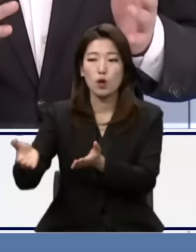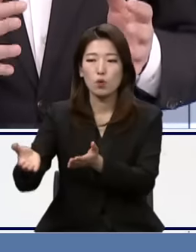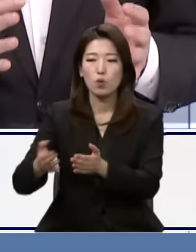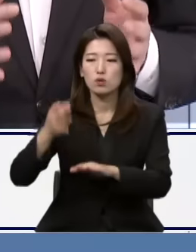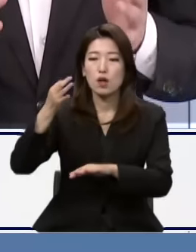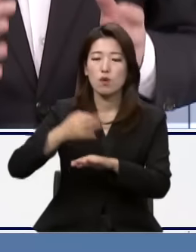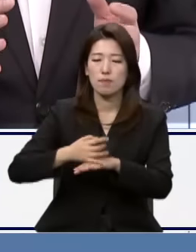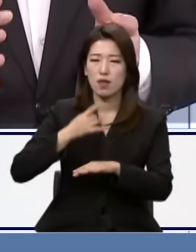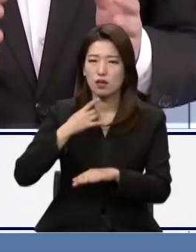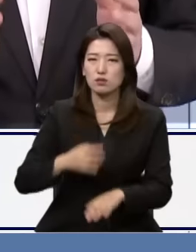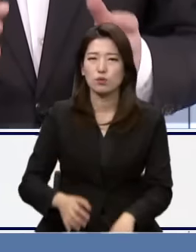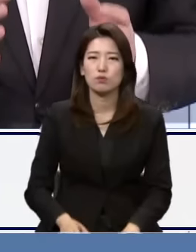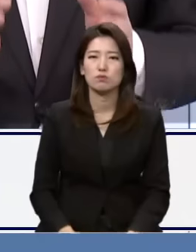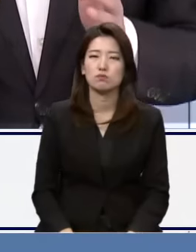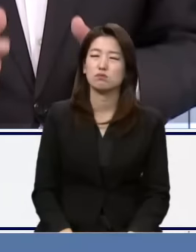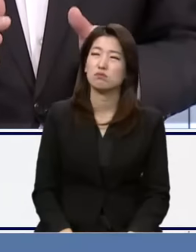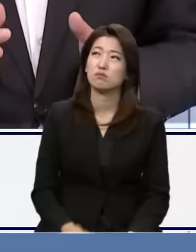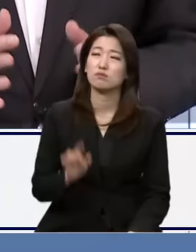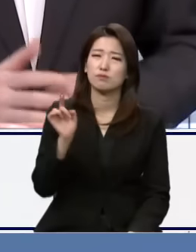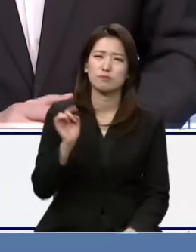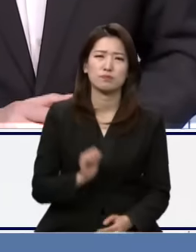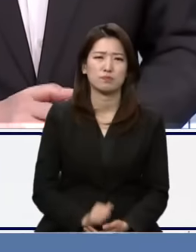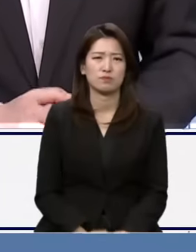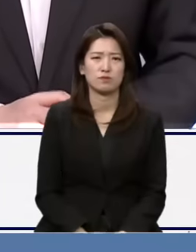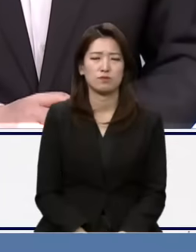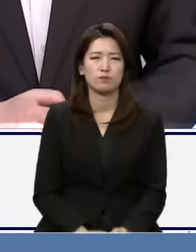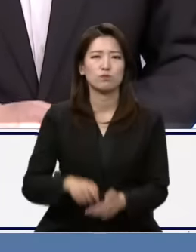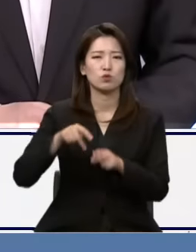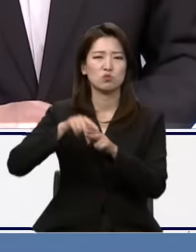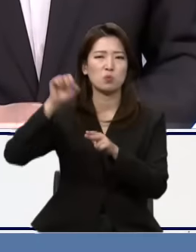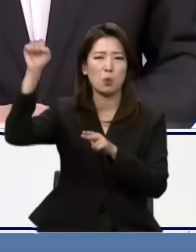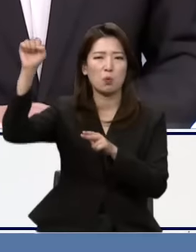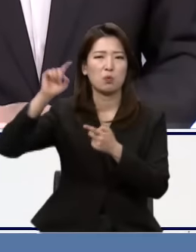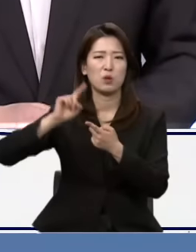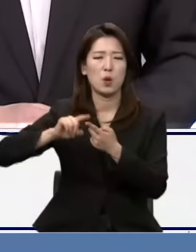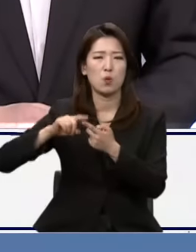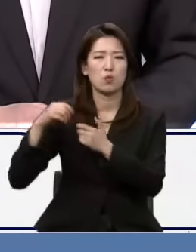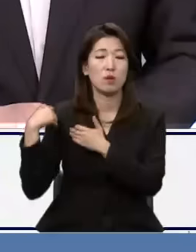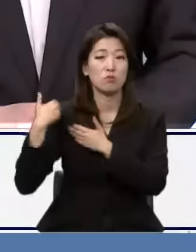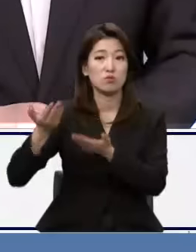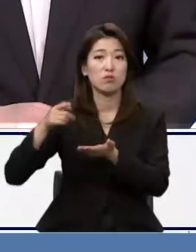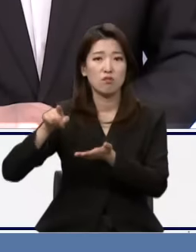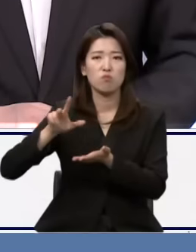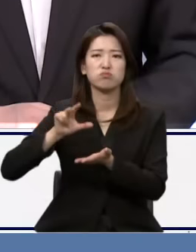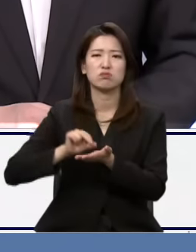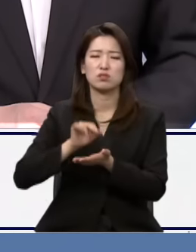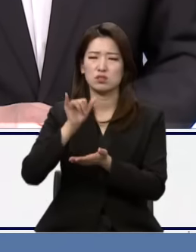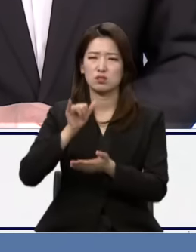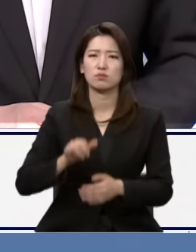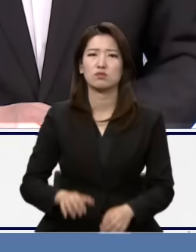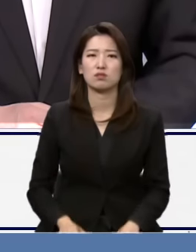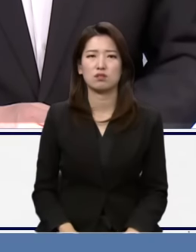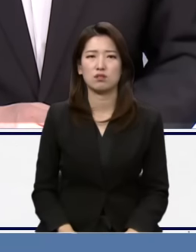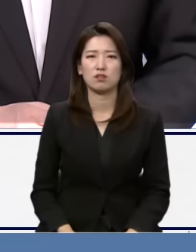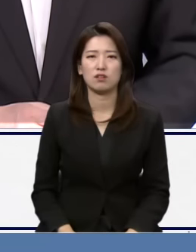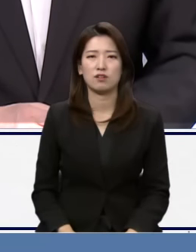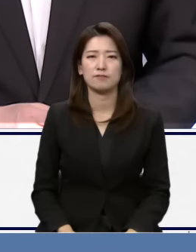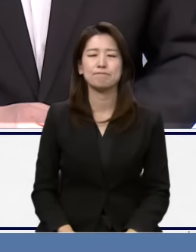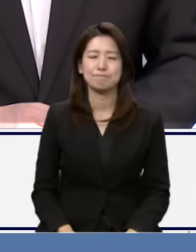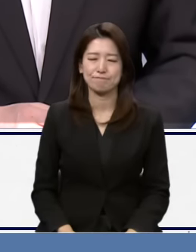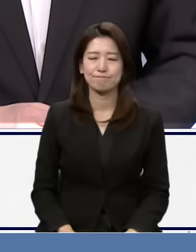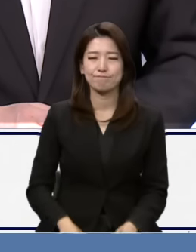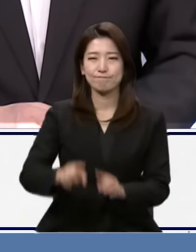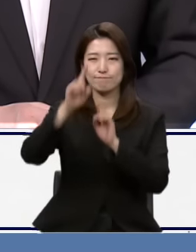민주당 결정이 제일 중요한 건 후보자격 유지예 예 후보 자격 유지고 그래서 이거는 이재명 대표의 판단이라고